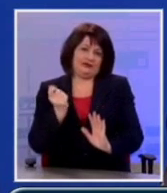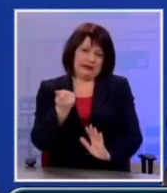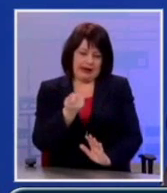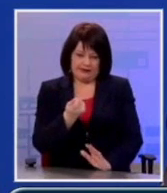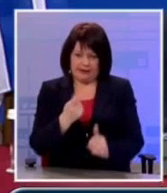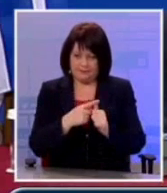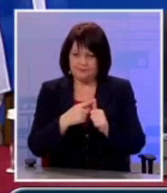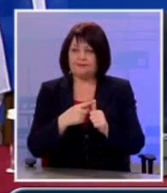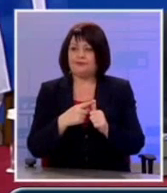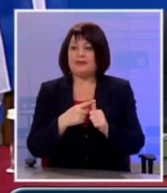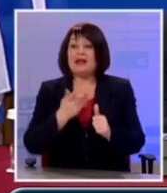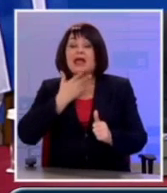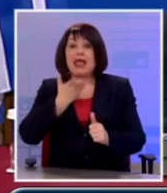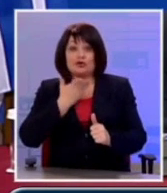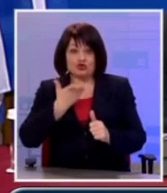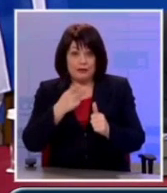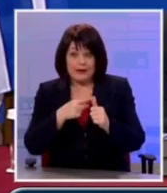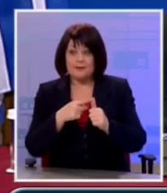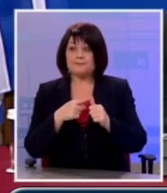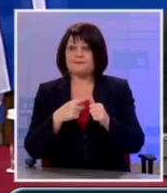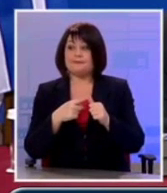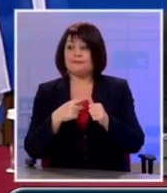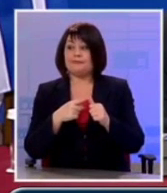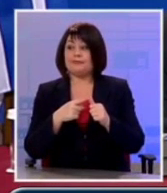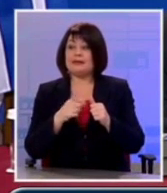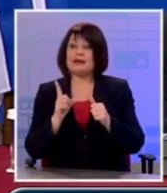η δαπάνη δεν